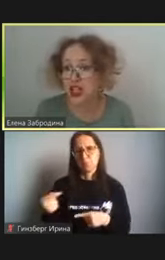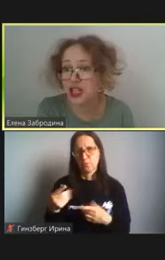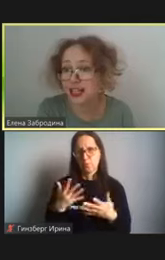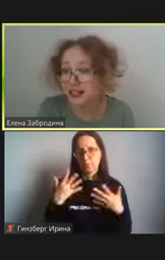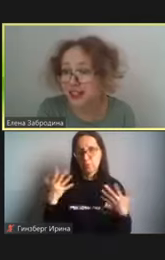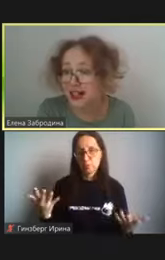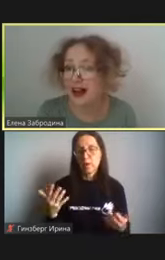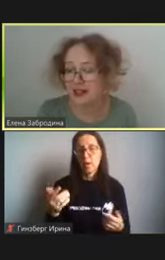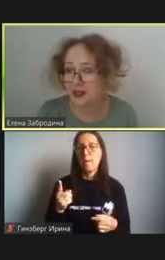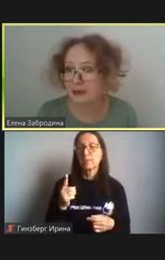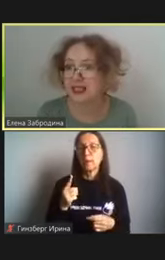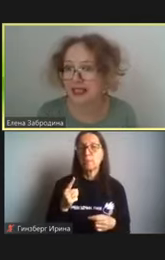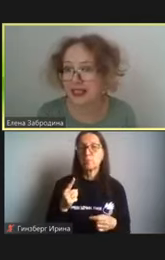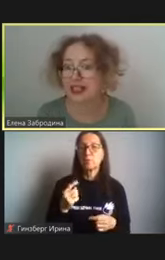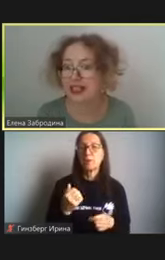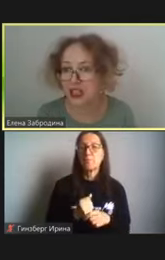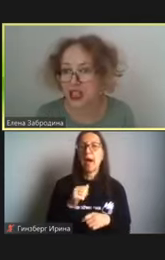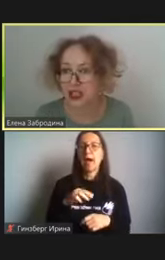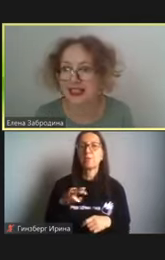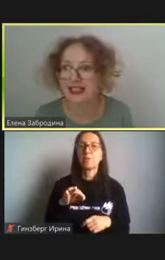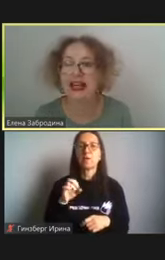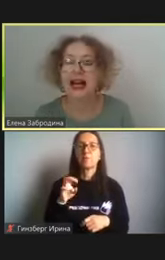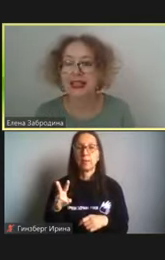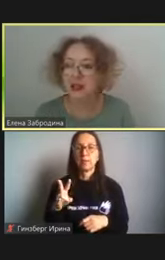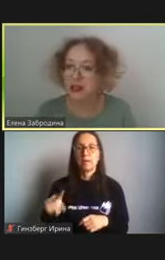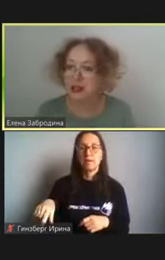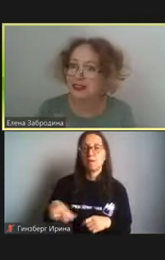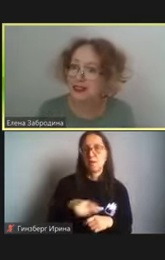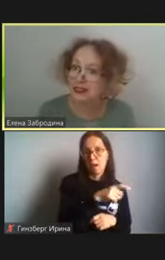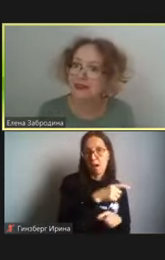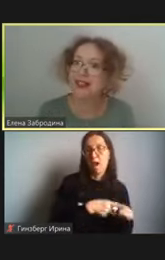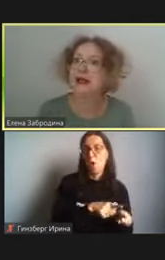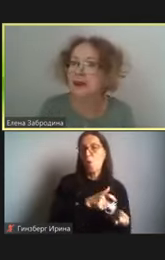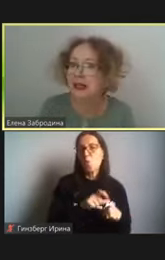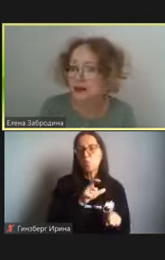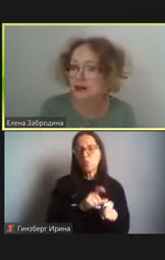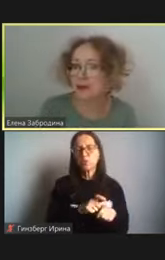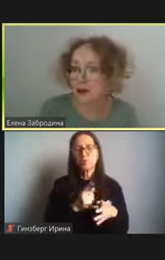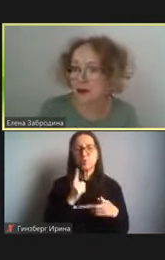Ведь по Шельде, а Антверпен стоит на реке Шельде, там идет